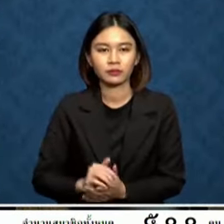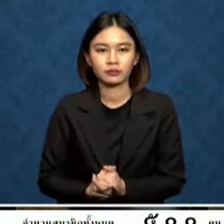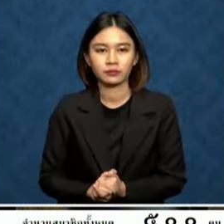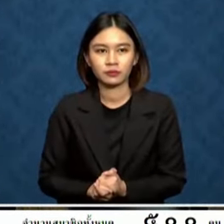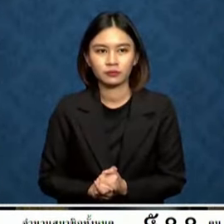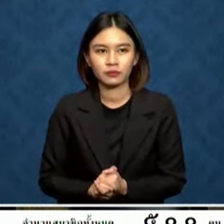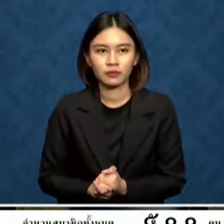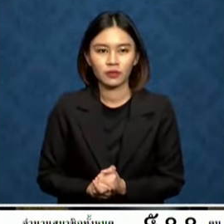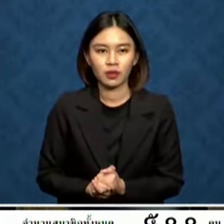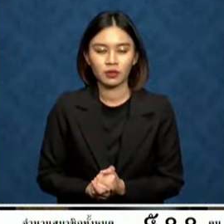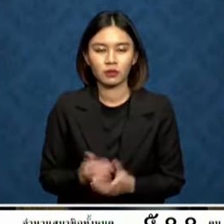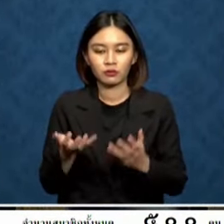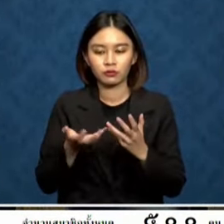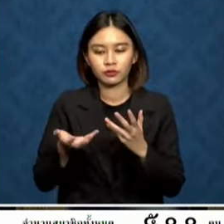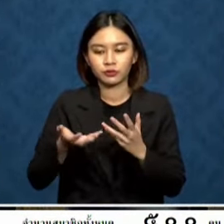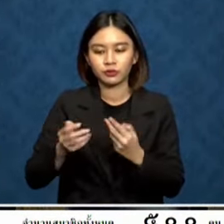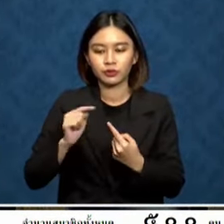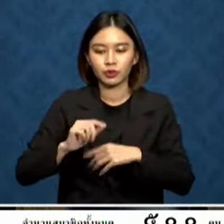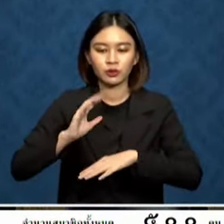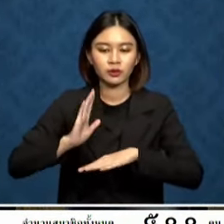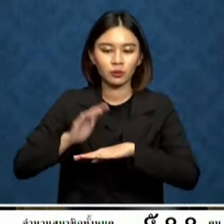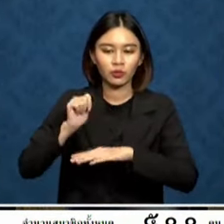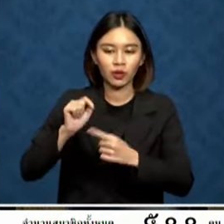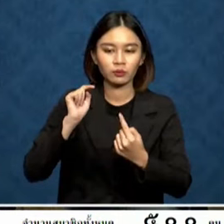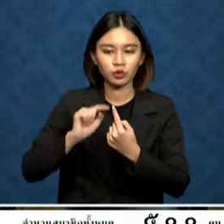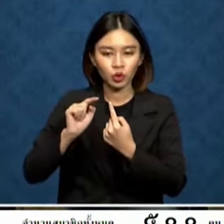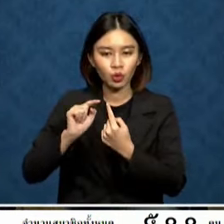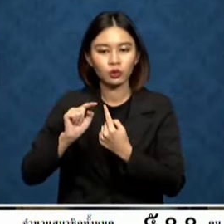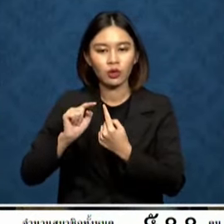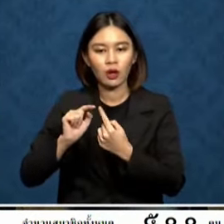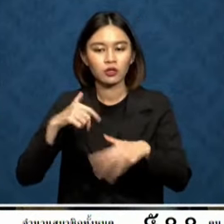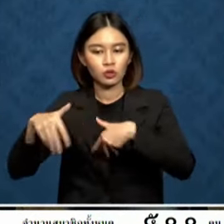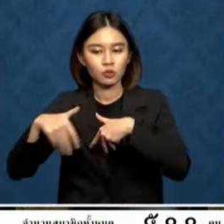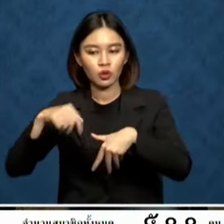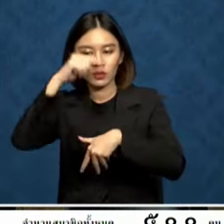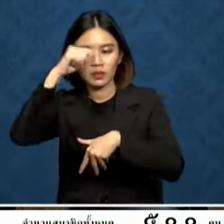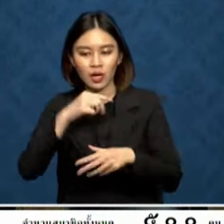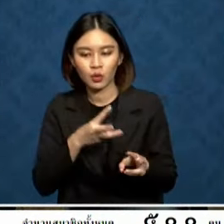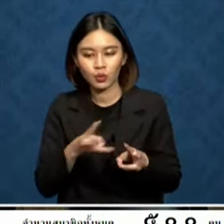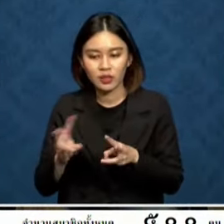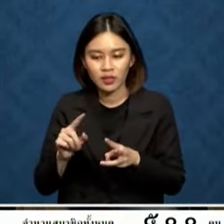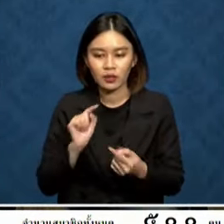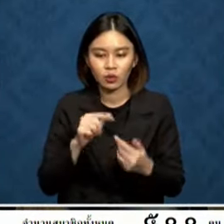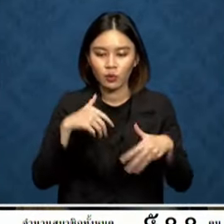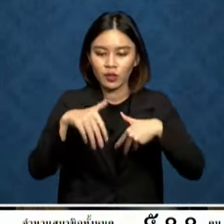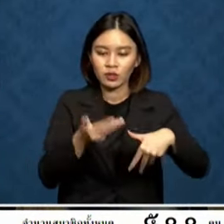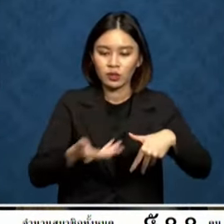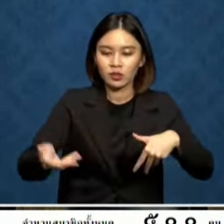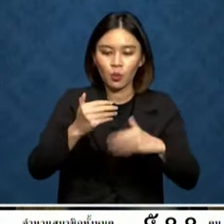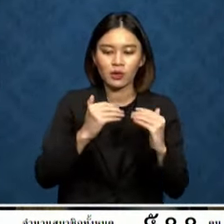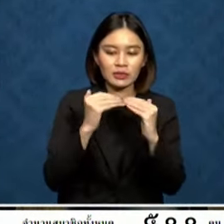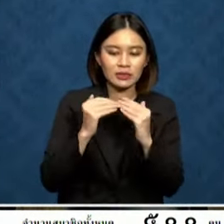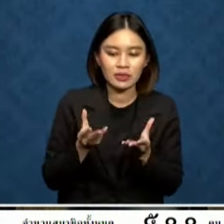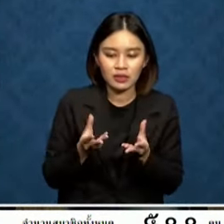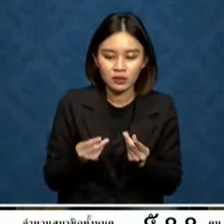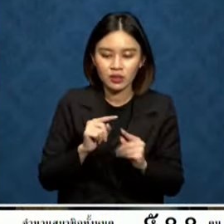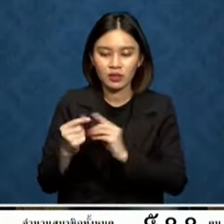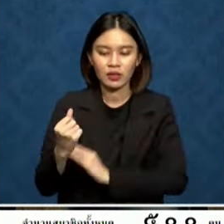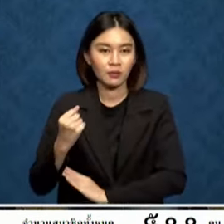เพื่อยกระดับศักยภาพของชนบทไทยด้วยการทำให้พี่น้องประชาชนมีสิทธิในที่ดินอย่าง